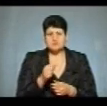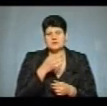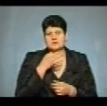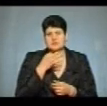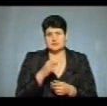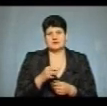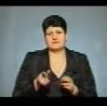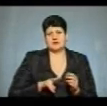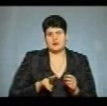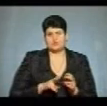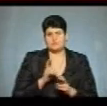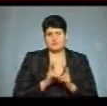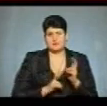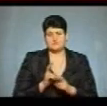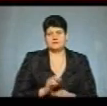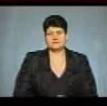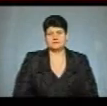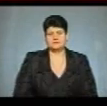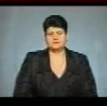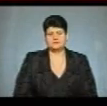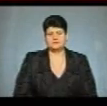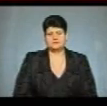Андрій Мастюх.